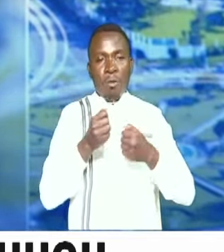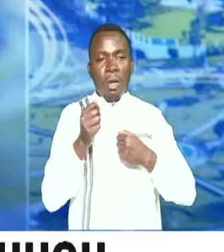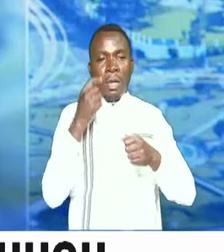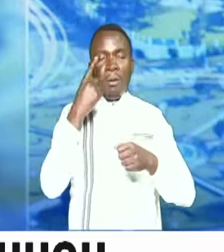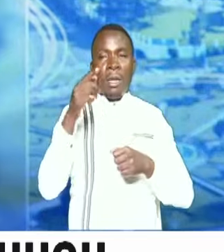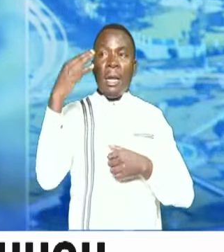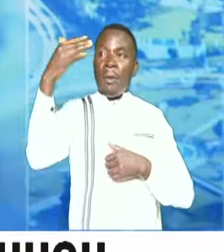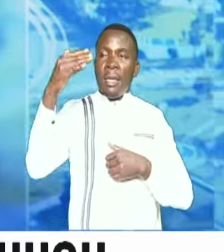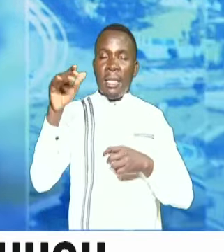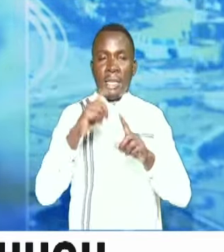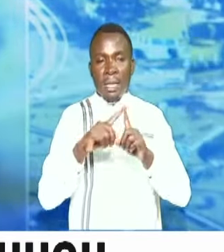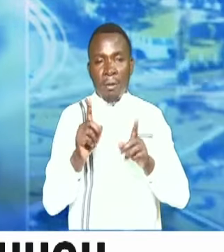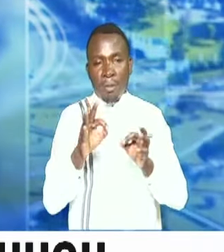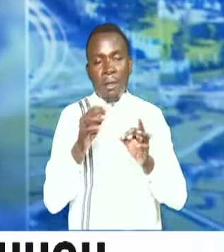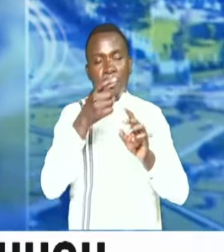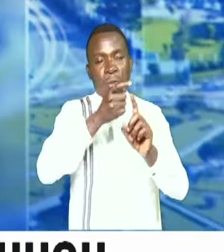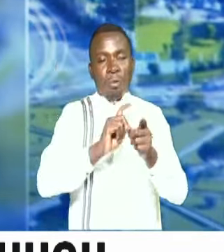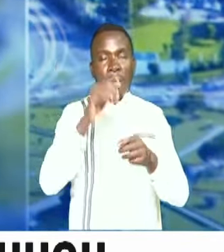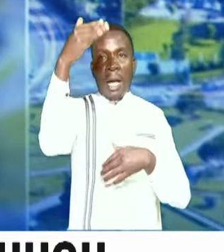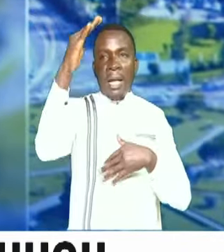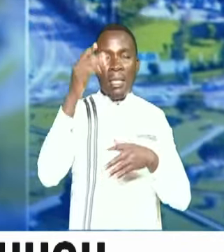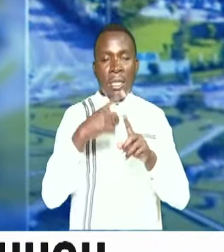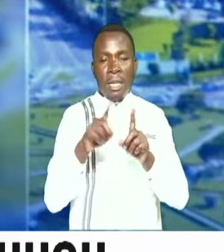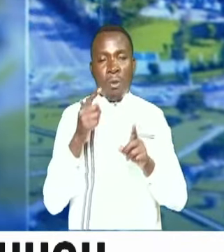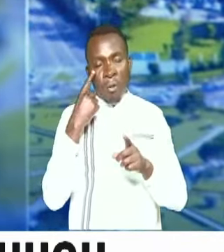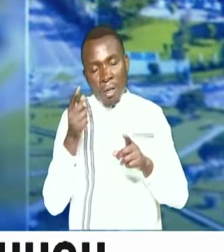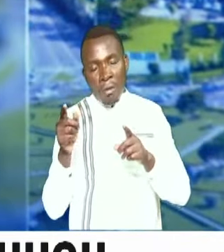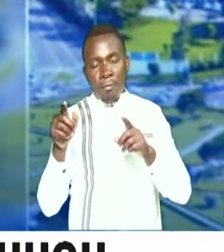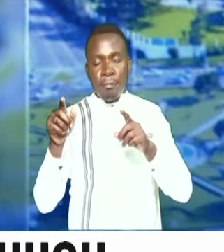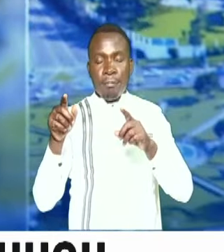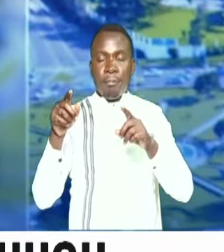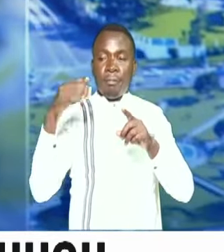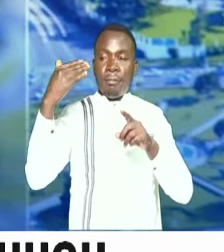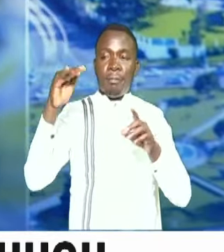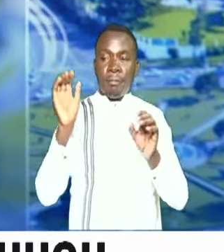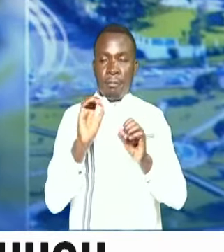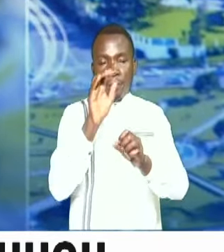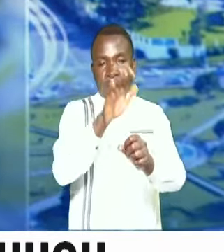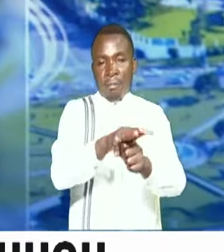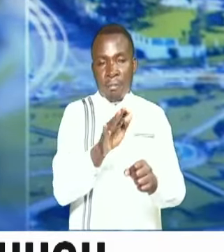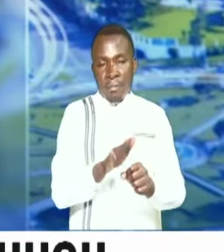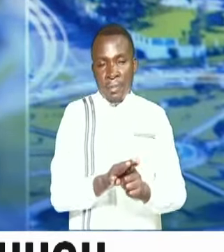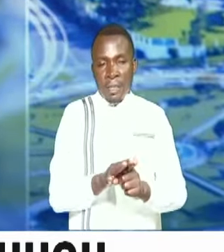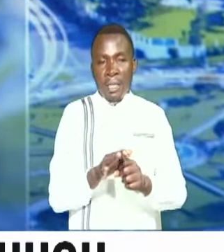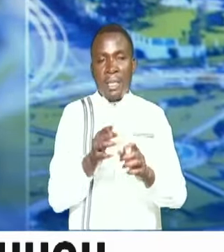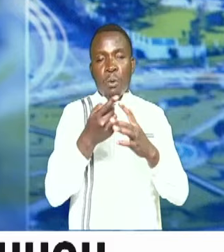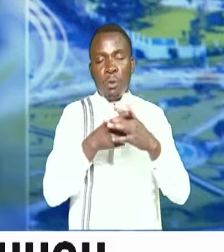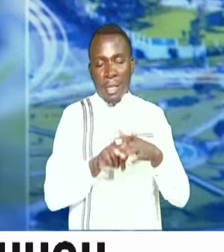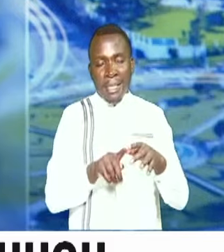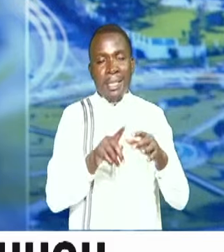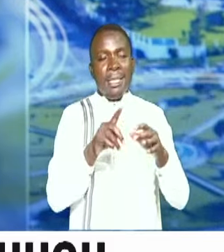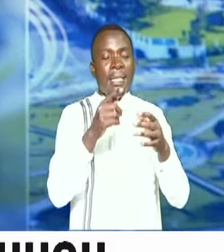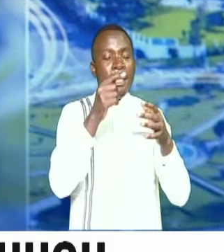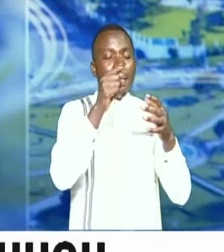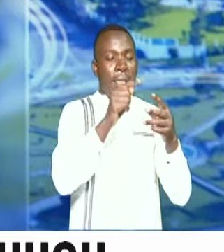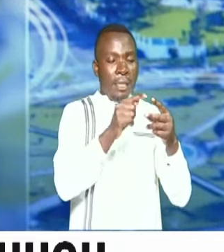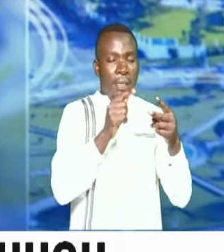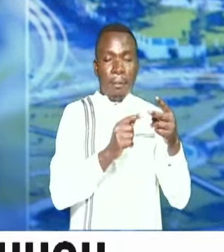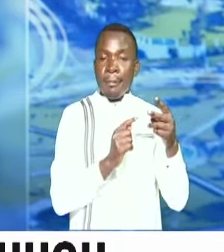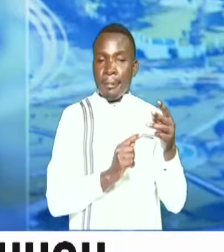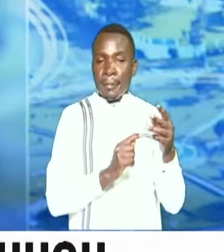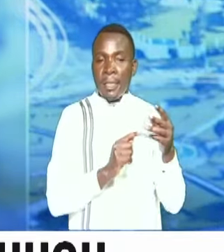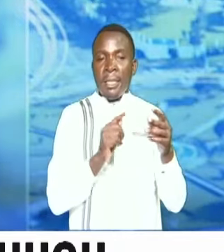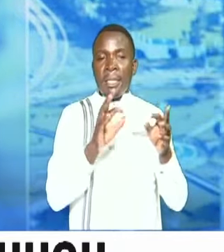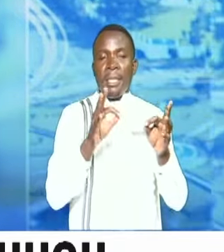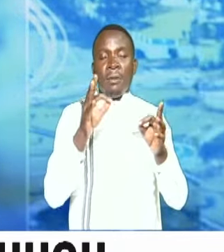bisa nkaho byo biri hasi wenda reka duhere kuri kimwe ku kindi ikitwa raw materials cyangwa